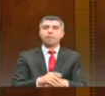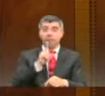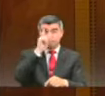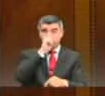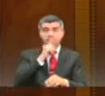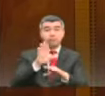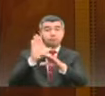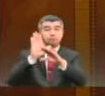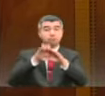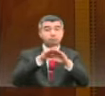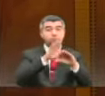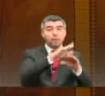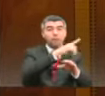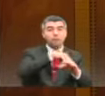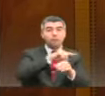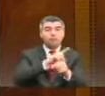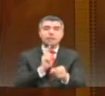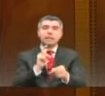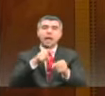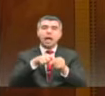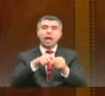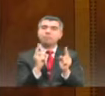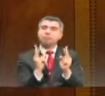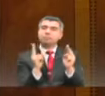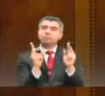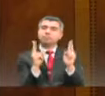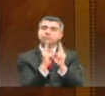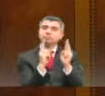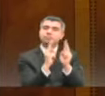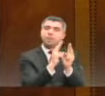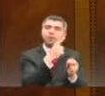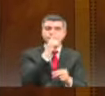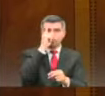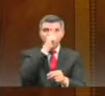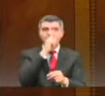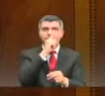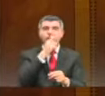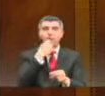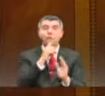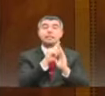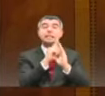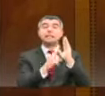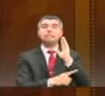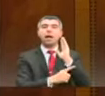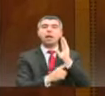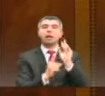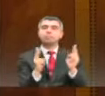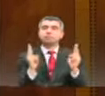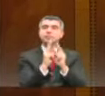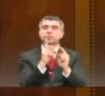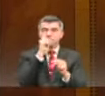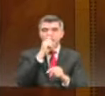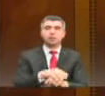الله المركزيات الأكثر تمثيلية لعقد اجتماع أولي في الأسبوع المقبل بإذن الله.